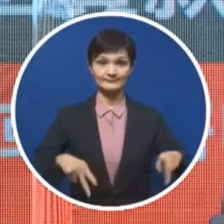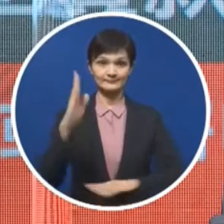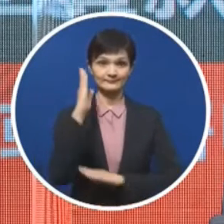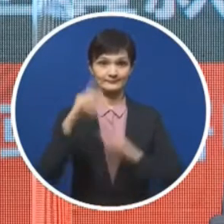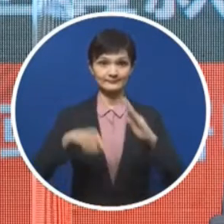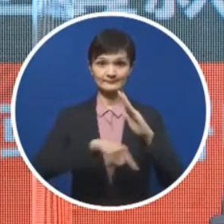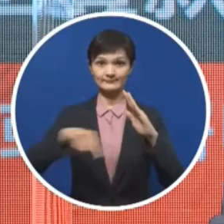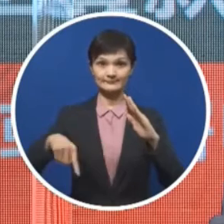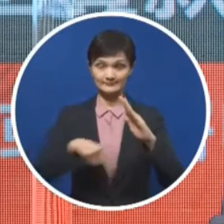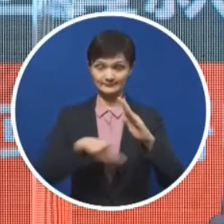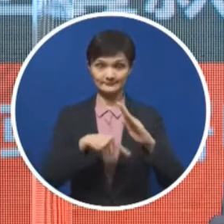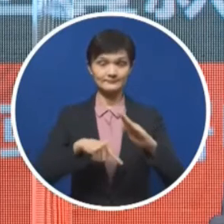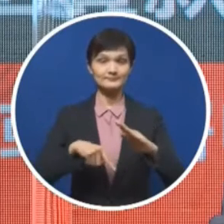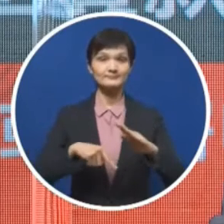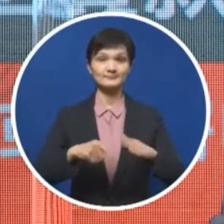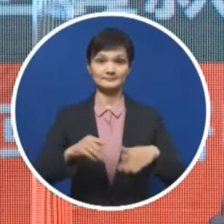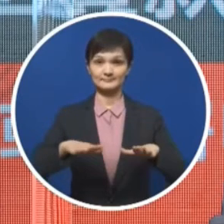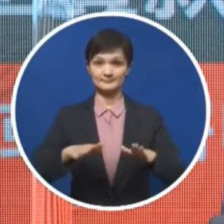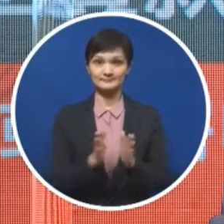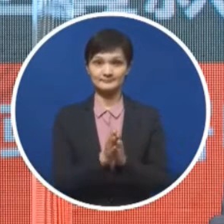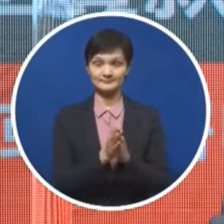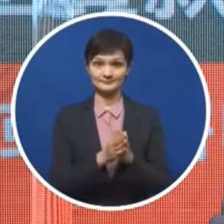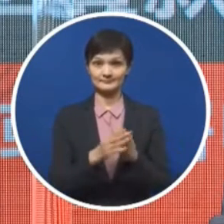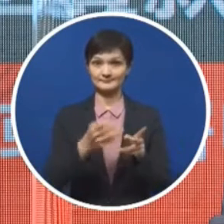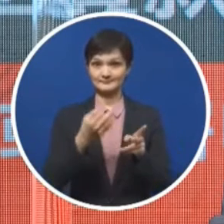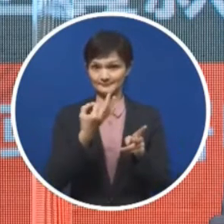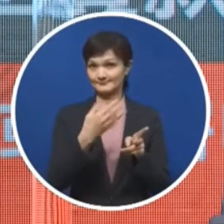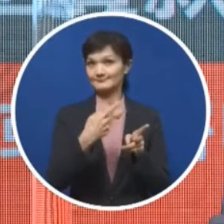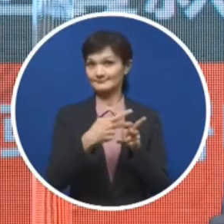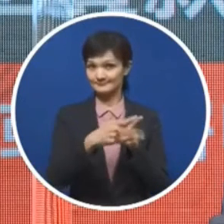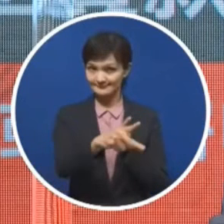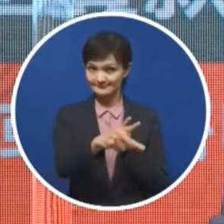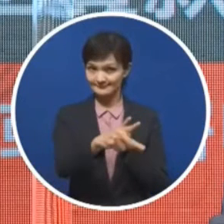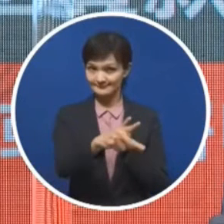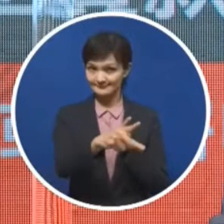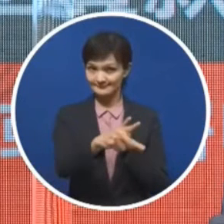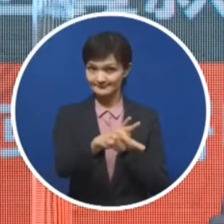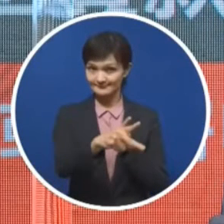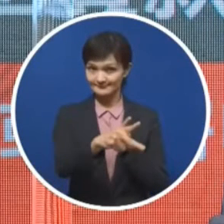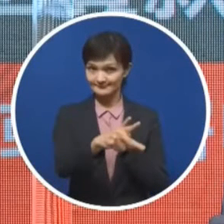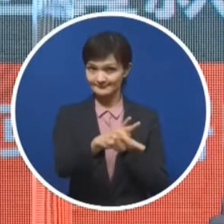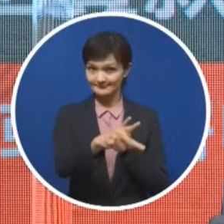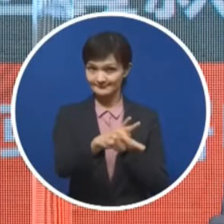行政院就会直接拨款汇入您的账户。